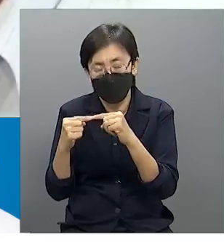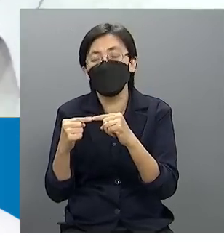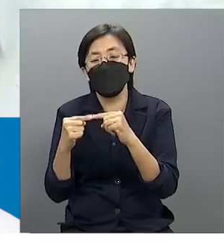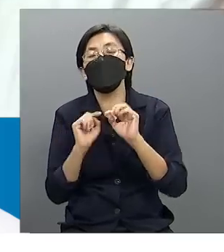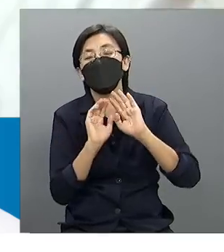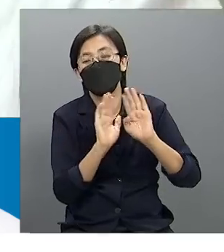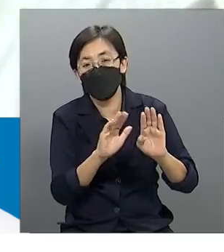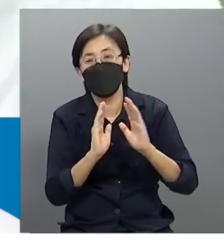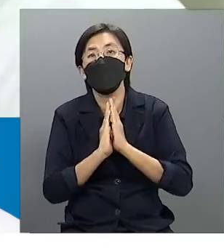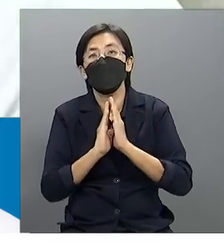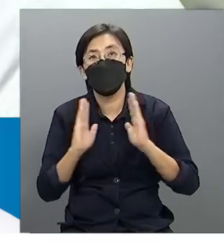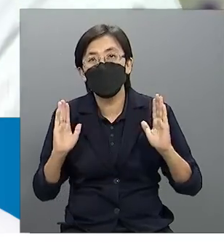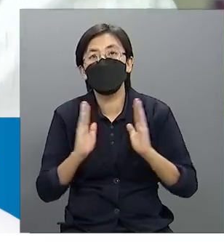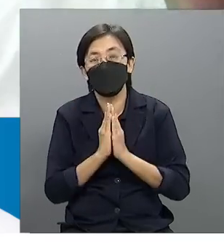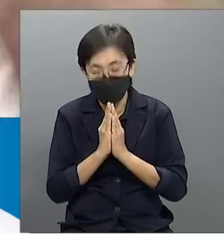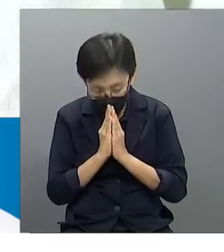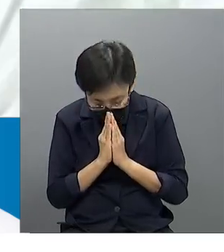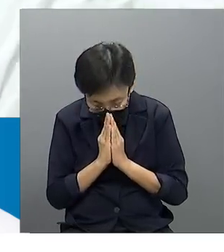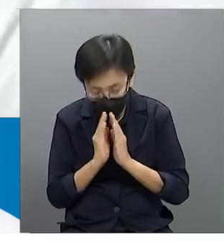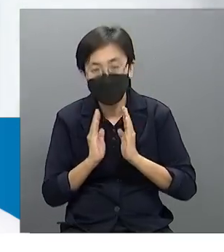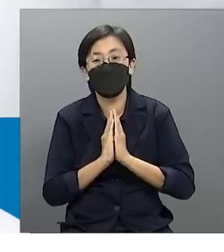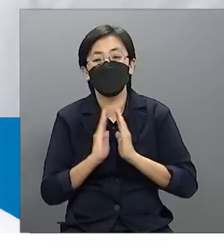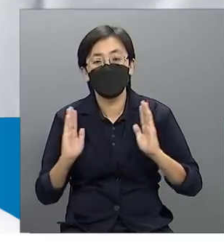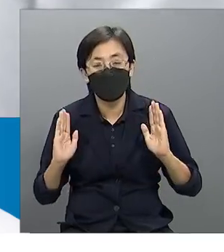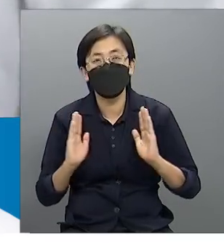ากครับขอบคุณนะขอบคุณมากครับขอบคุณครับ